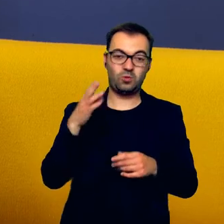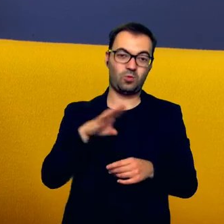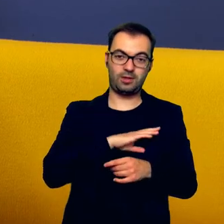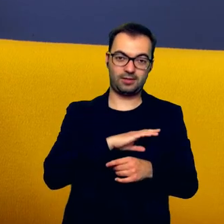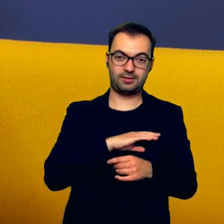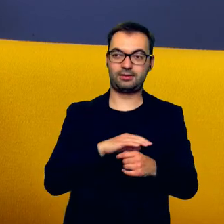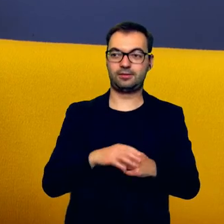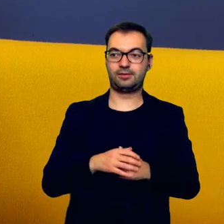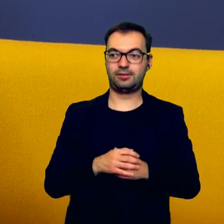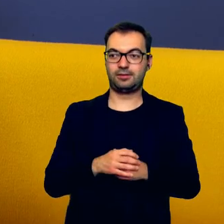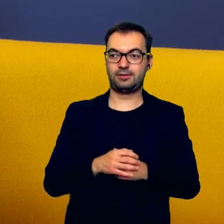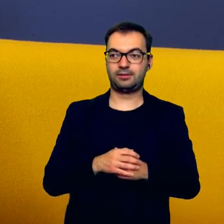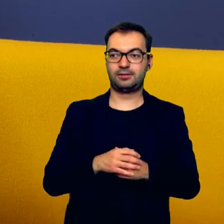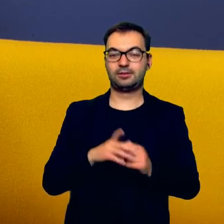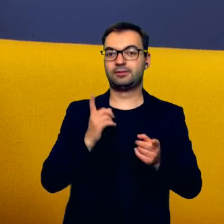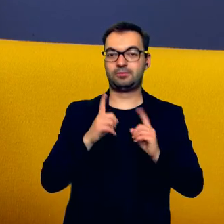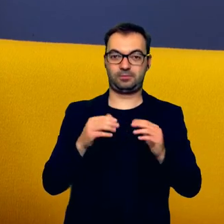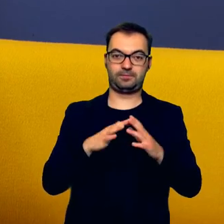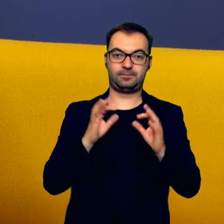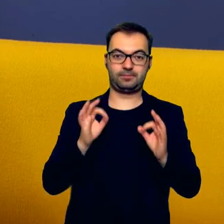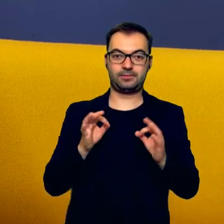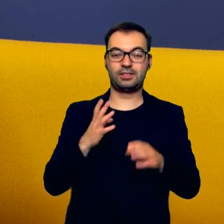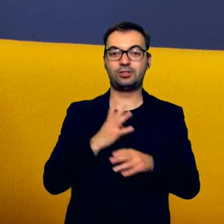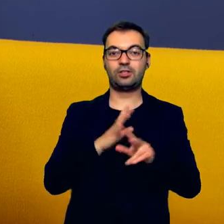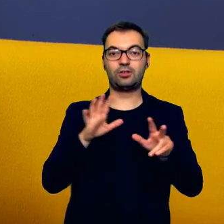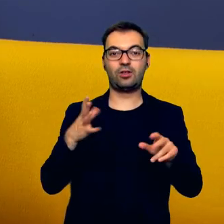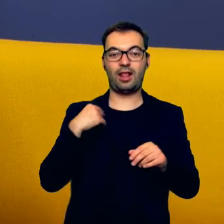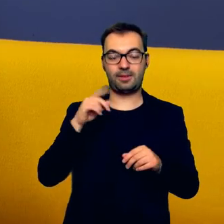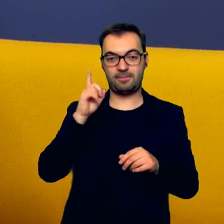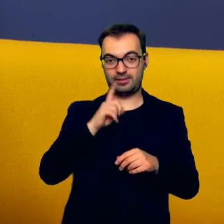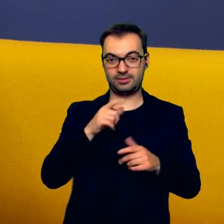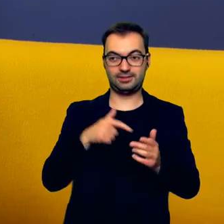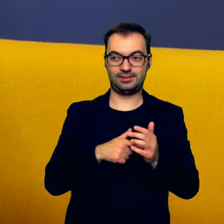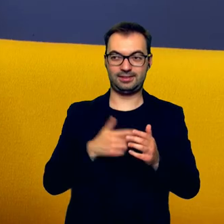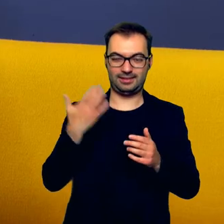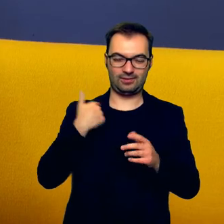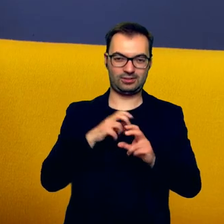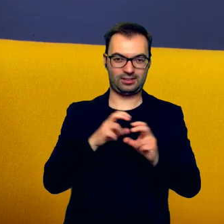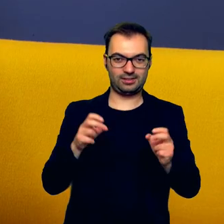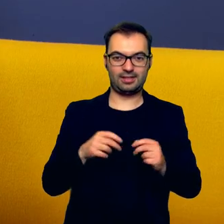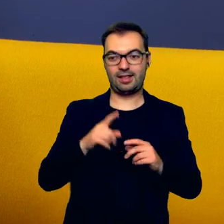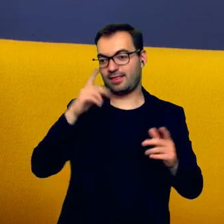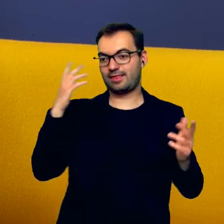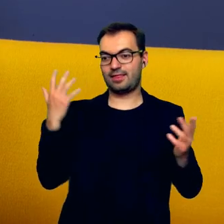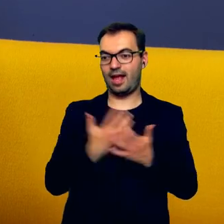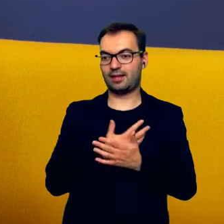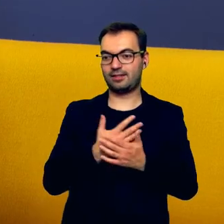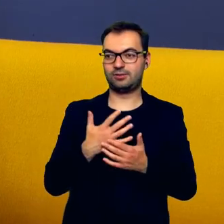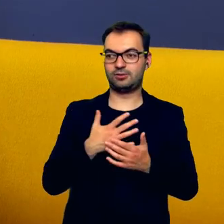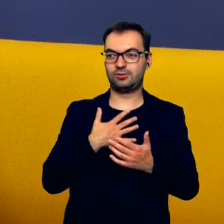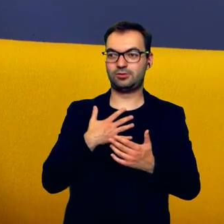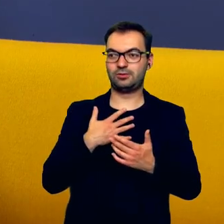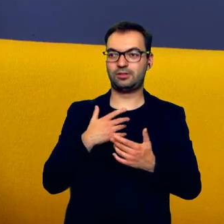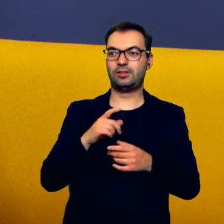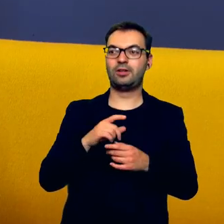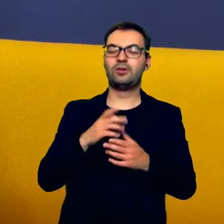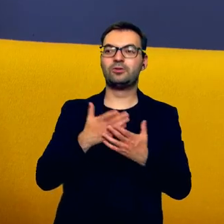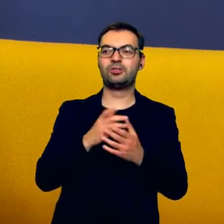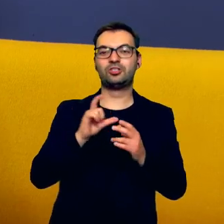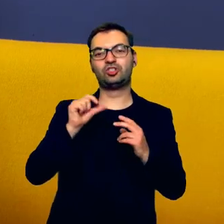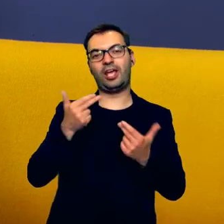umierali o wiele szybciej niż teraz. 48-letni mężczyzna, który nagle czuje, że wchodzi w smugę